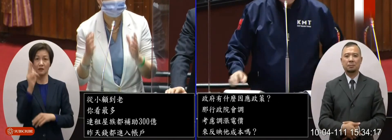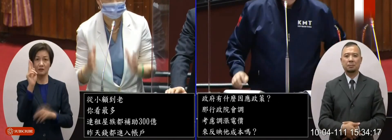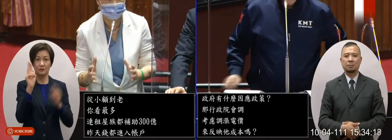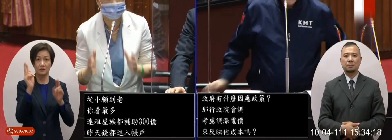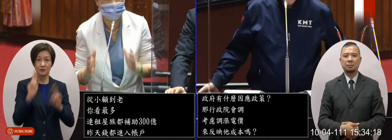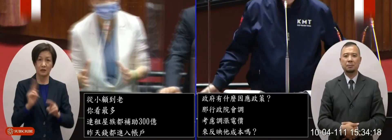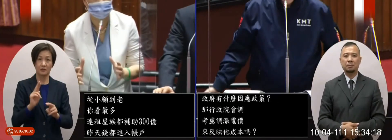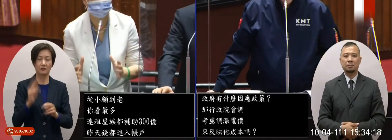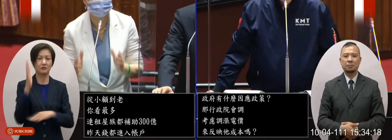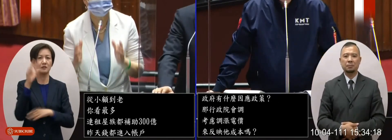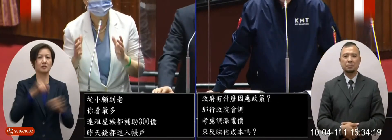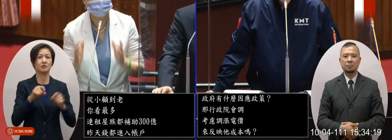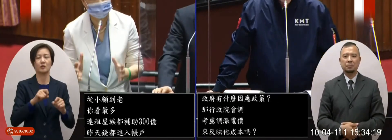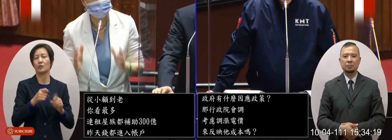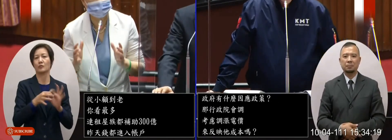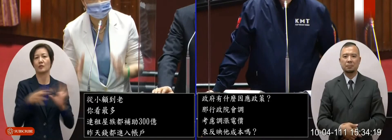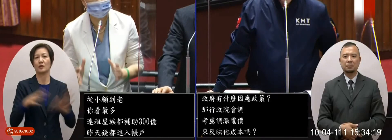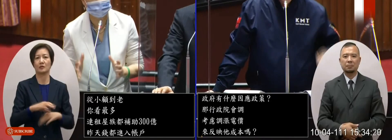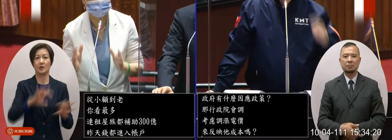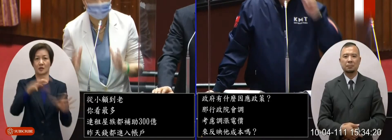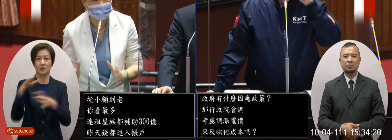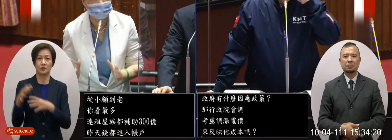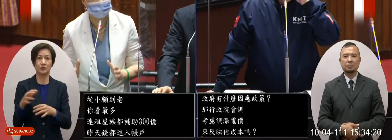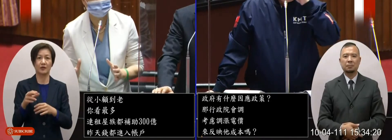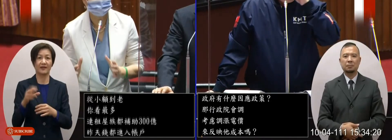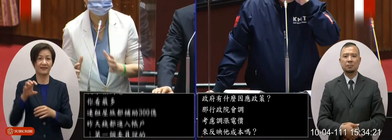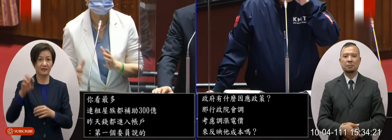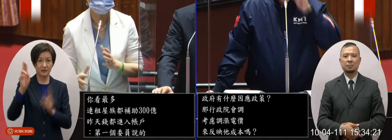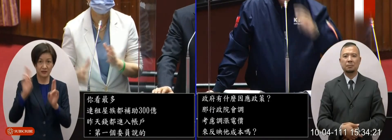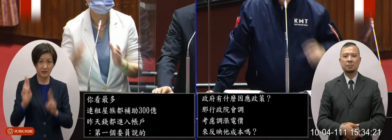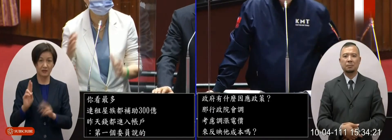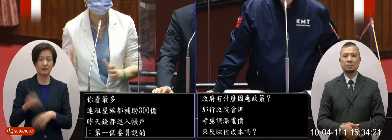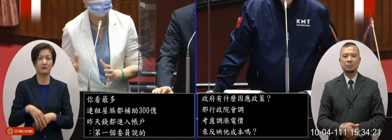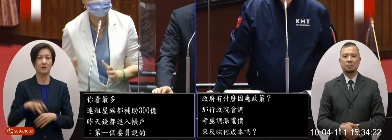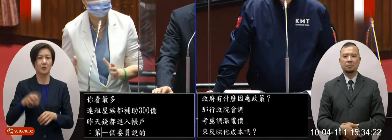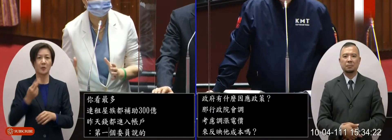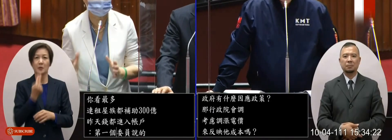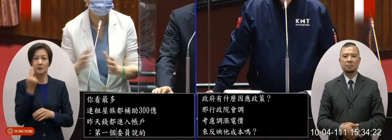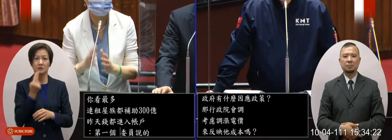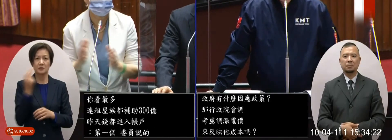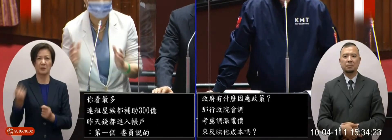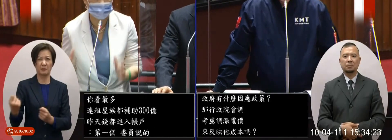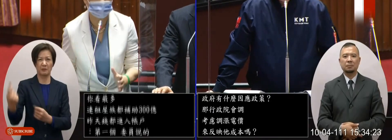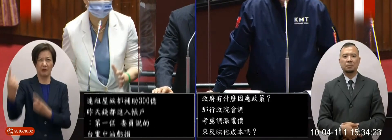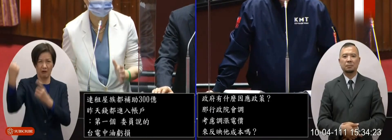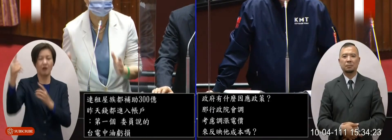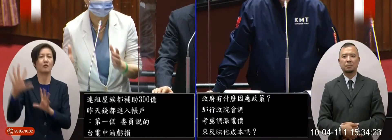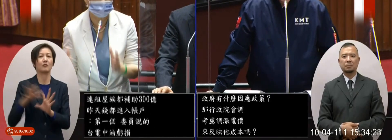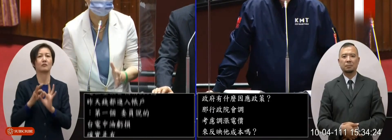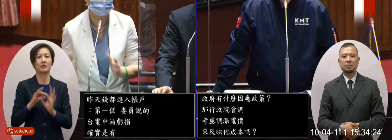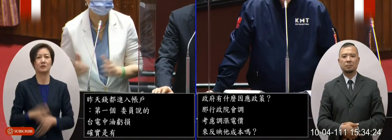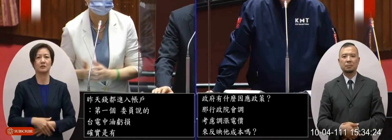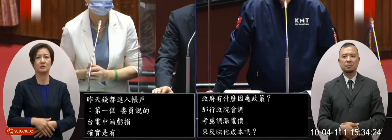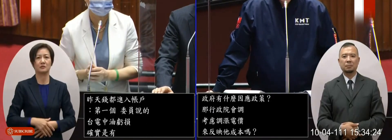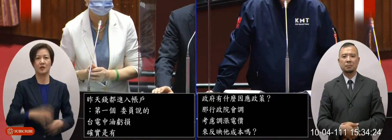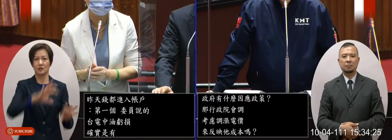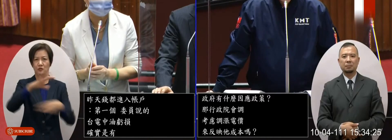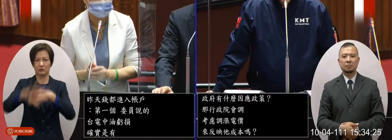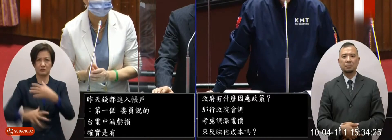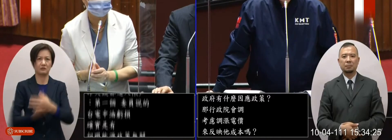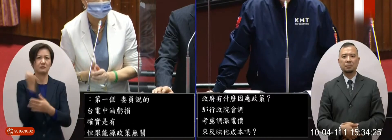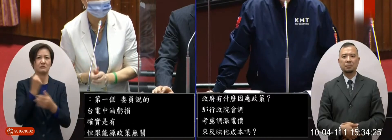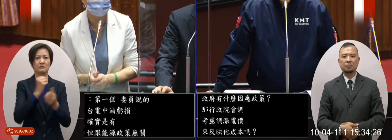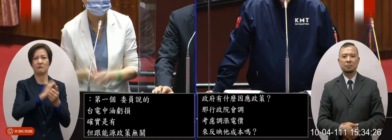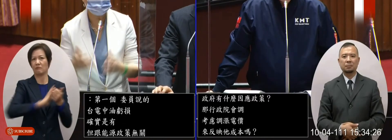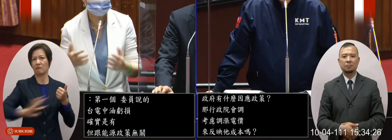跟全球的能源价格高涨，而且是4-5倍的高涨，所以各国都受到这样的一个影